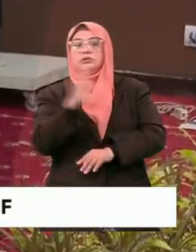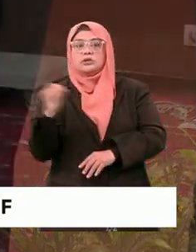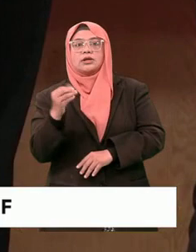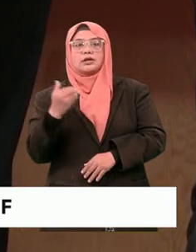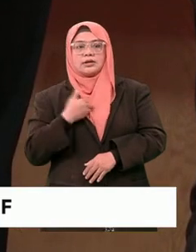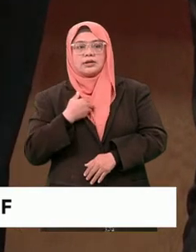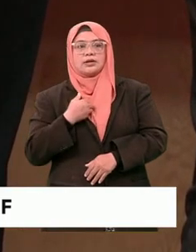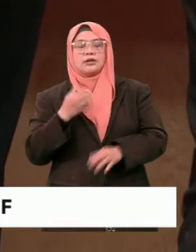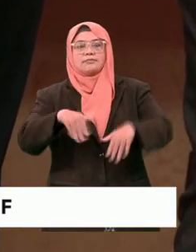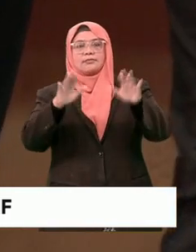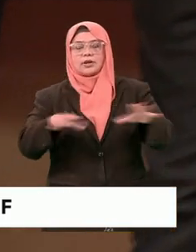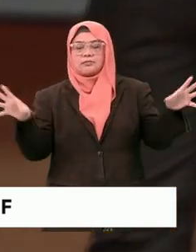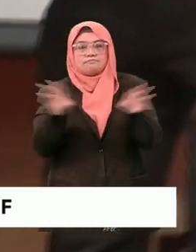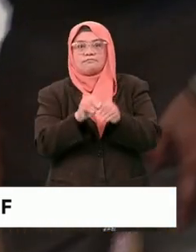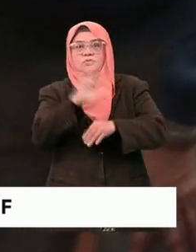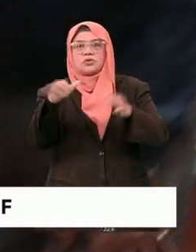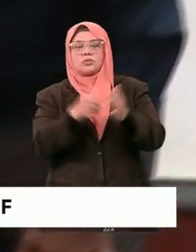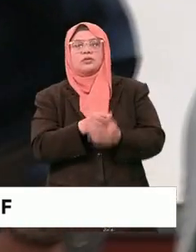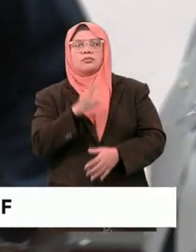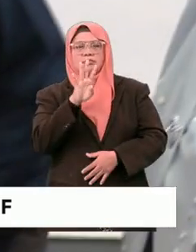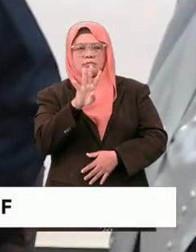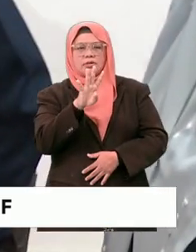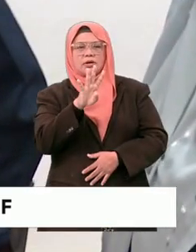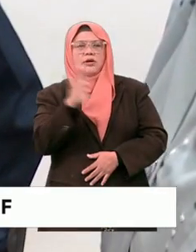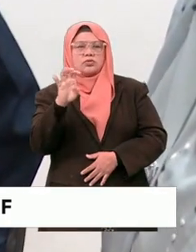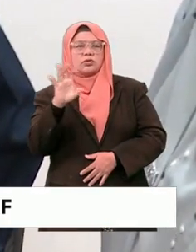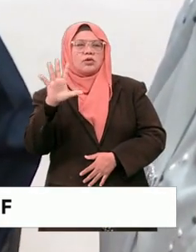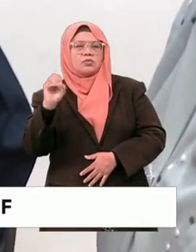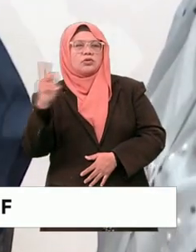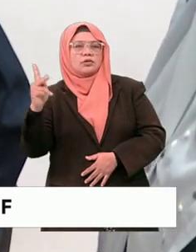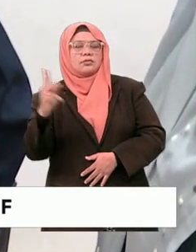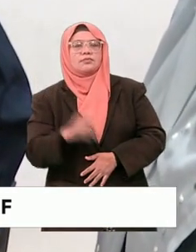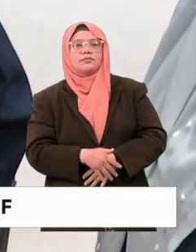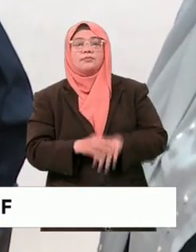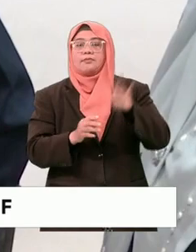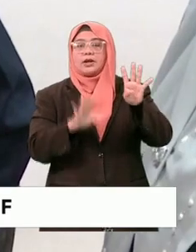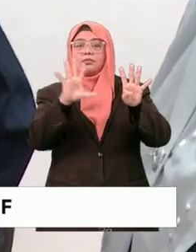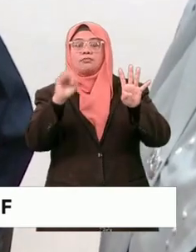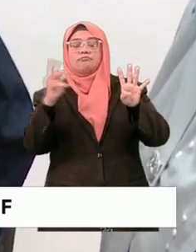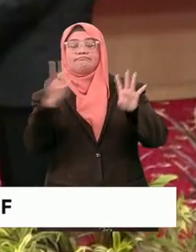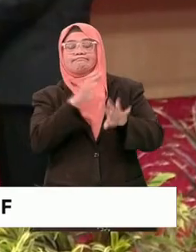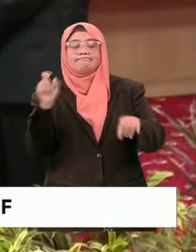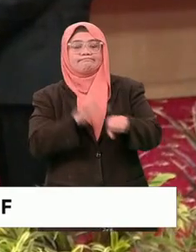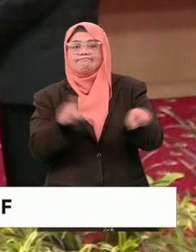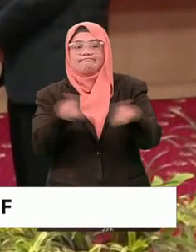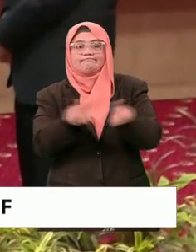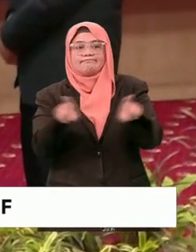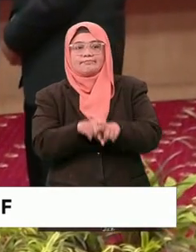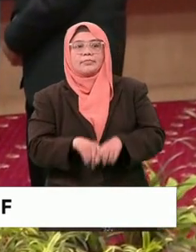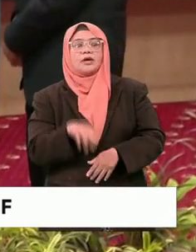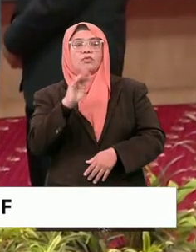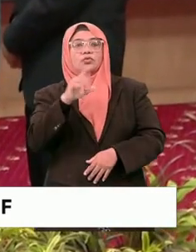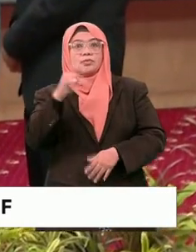dengan jumlah keseluruhan bernilai 40000 yang sama katanya dua unit portable